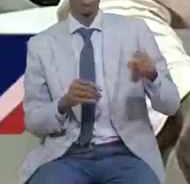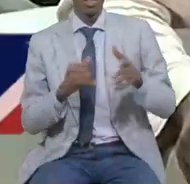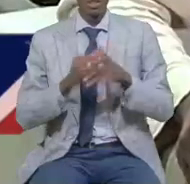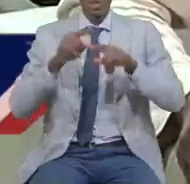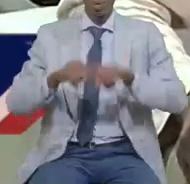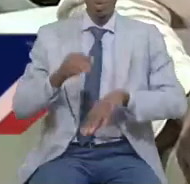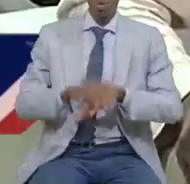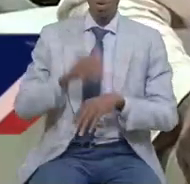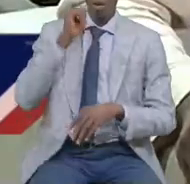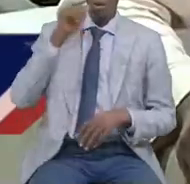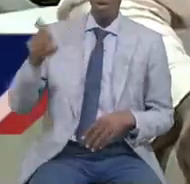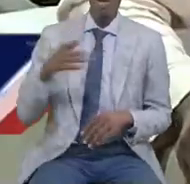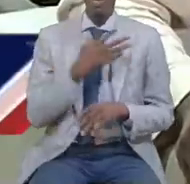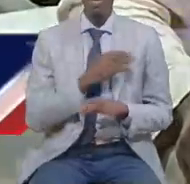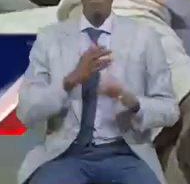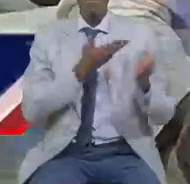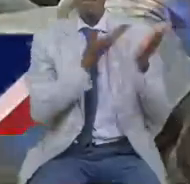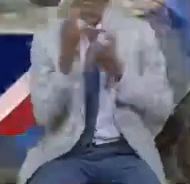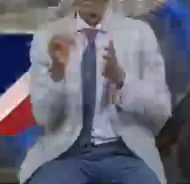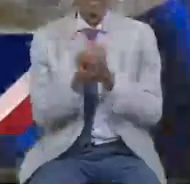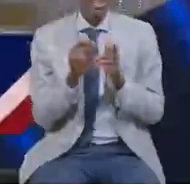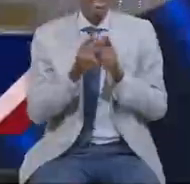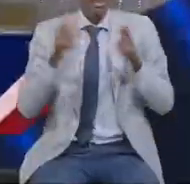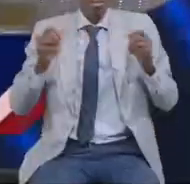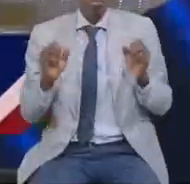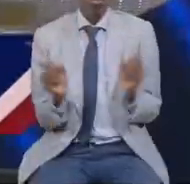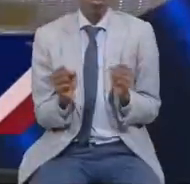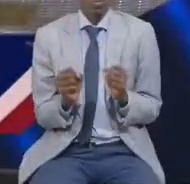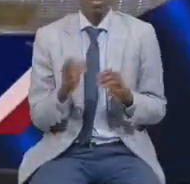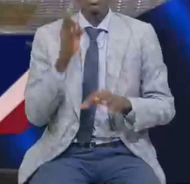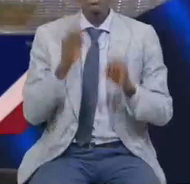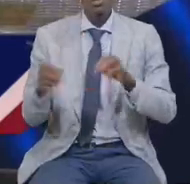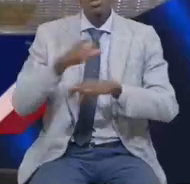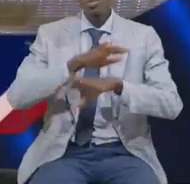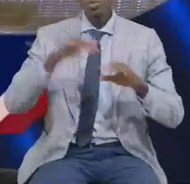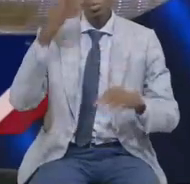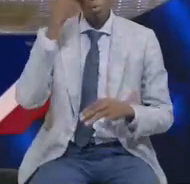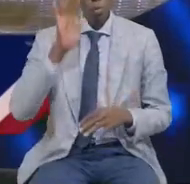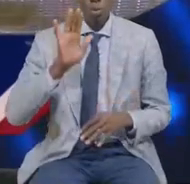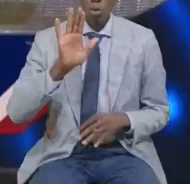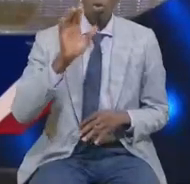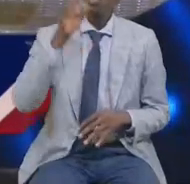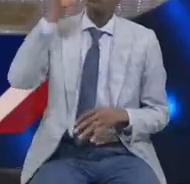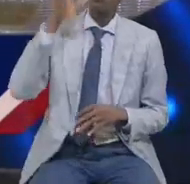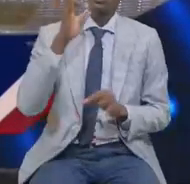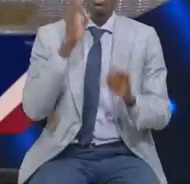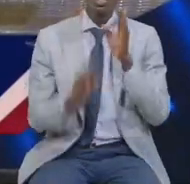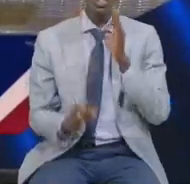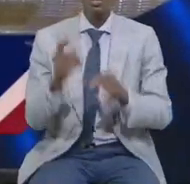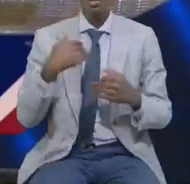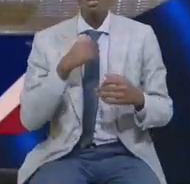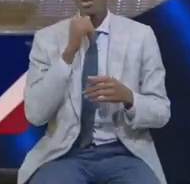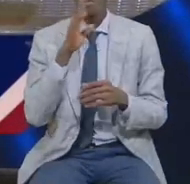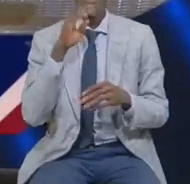dépend d'elle. Ils vont te menacer. Et si tu ne connais pas ton Dieu, si tu n'es pas en communion avec